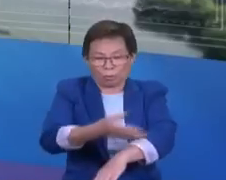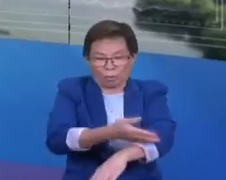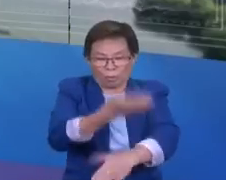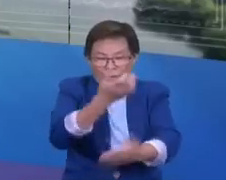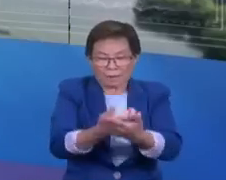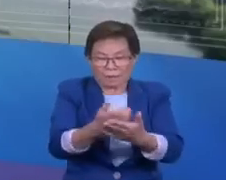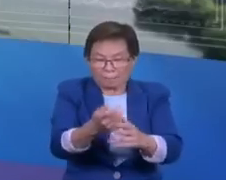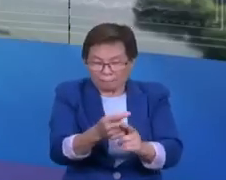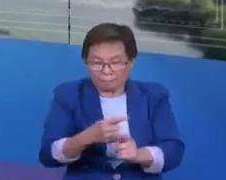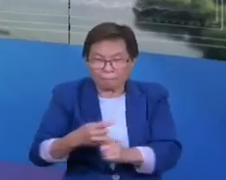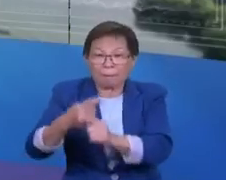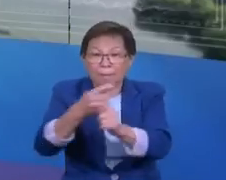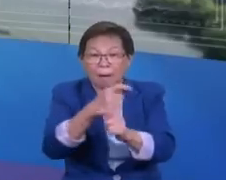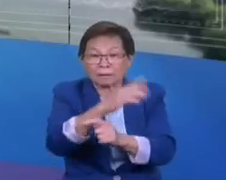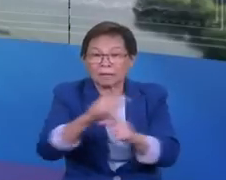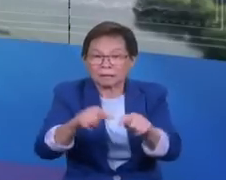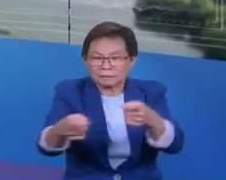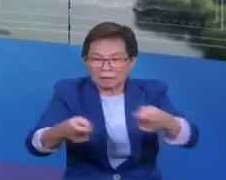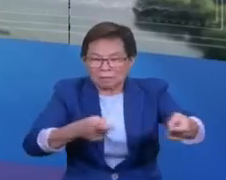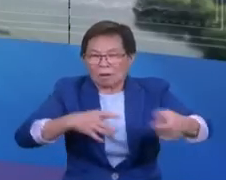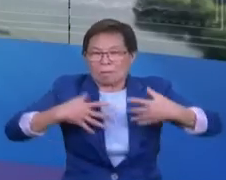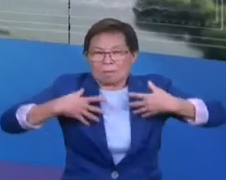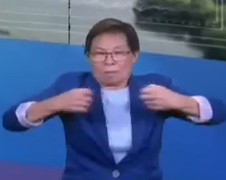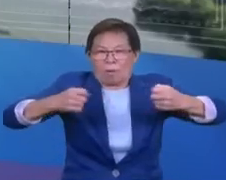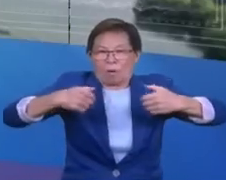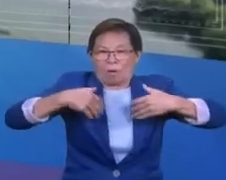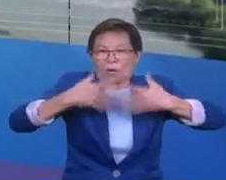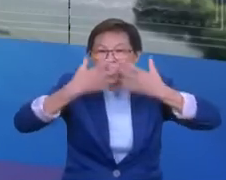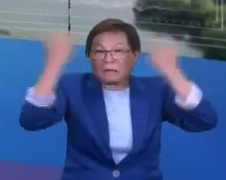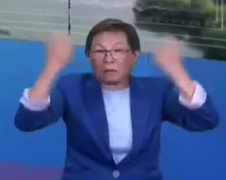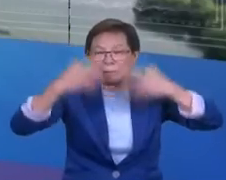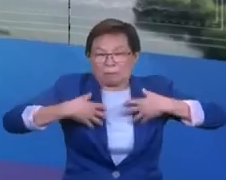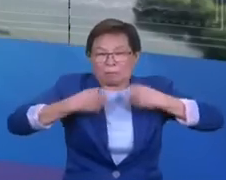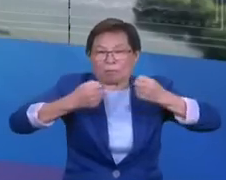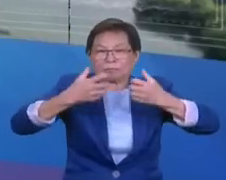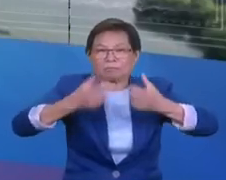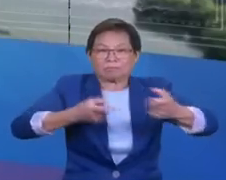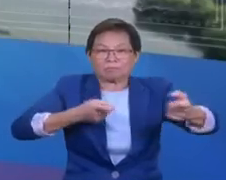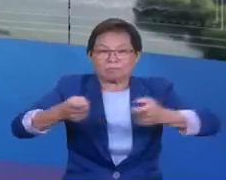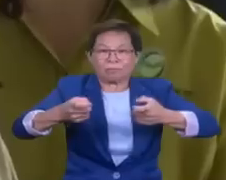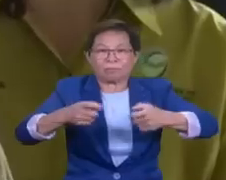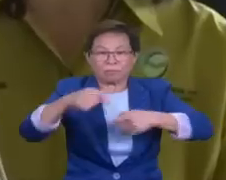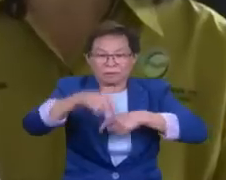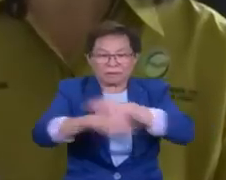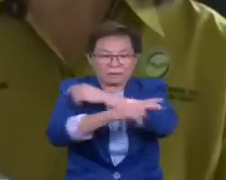industri penternakan dan kawalan kesihatan hidupan liar di negeri